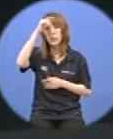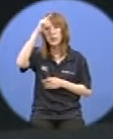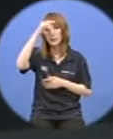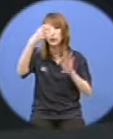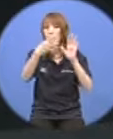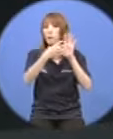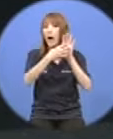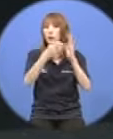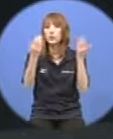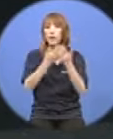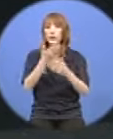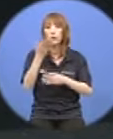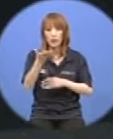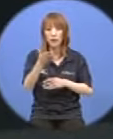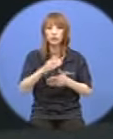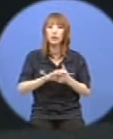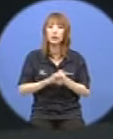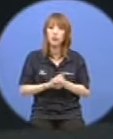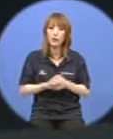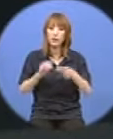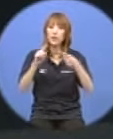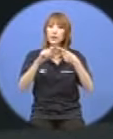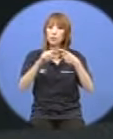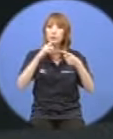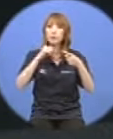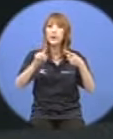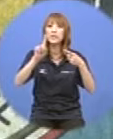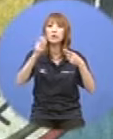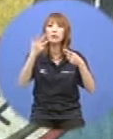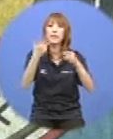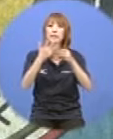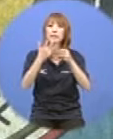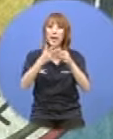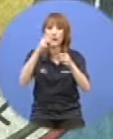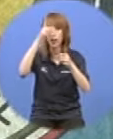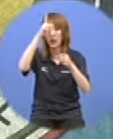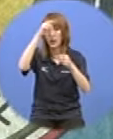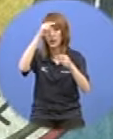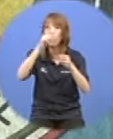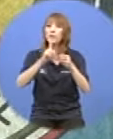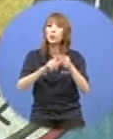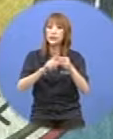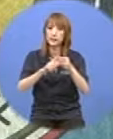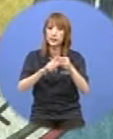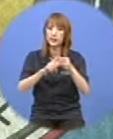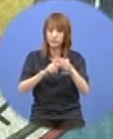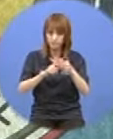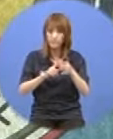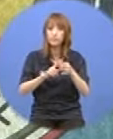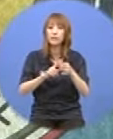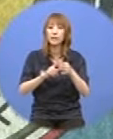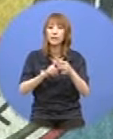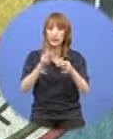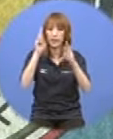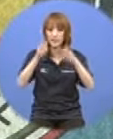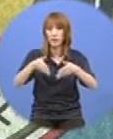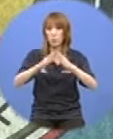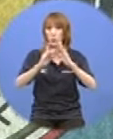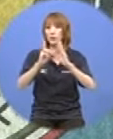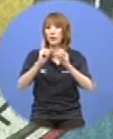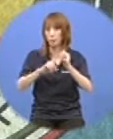かというのは、一つはやっぱり明治18年が鳥年だったんですよ、会社を作った年がね。 なるほど、 はい、